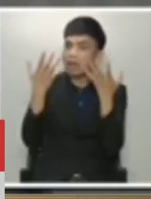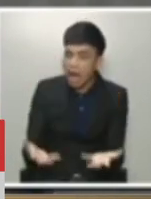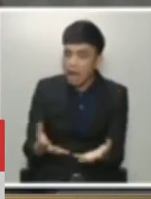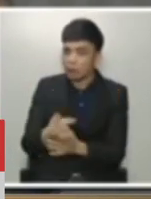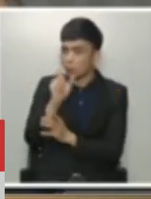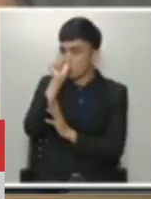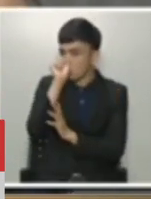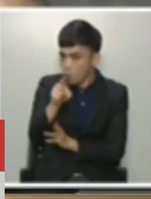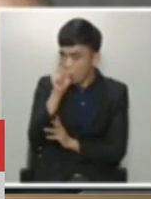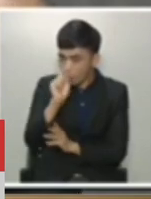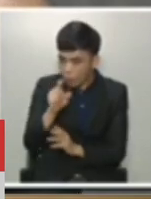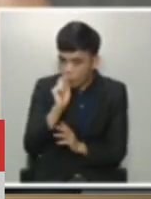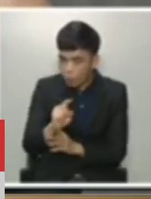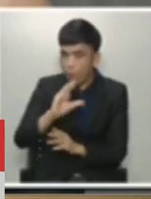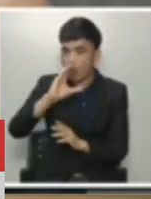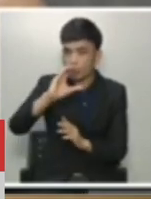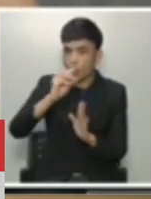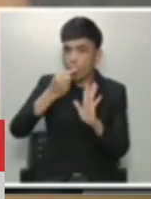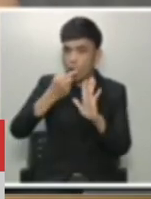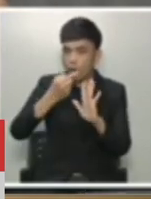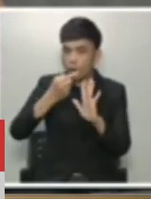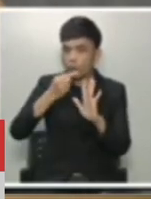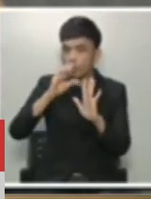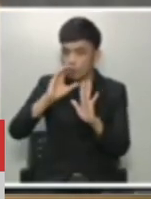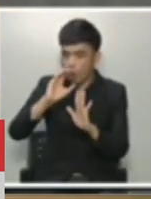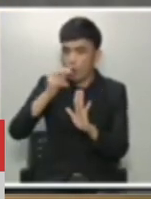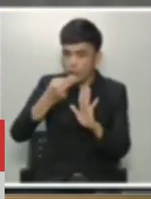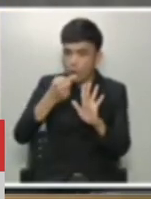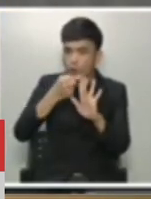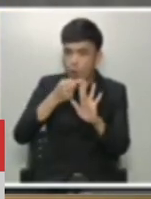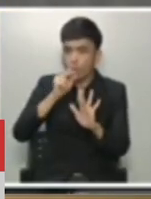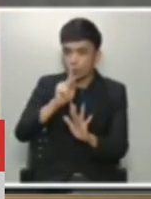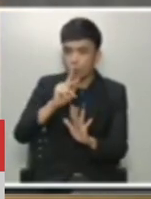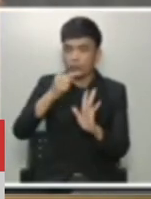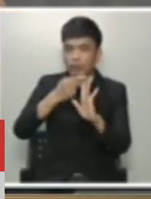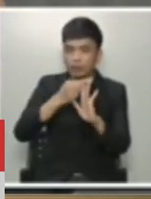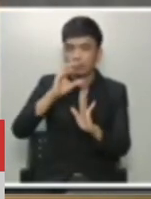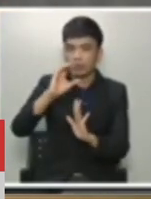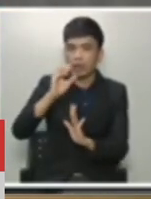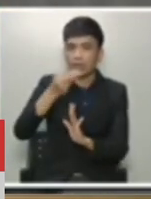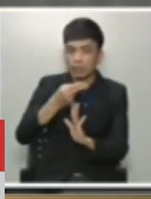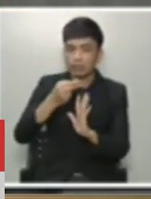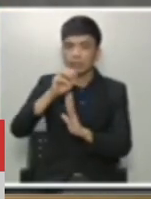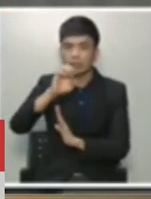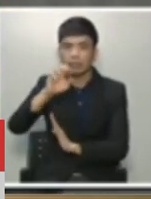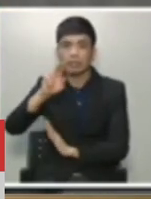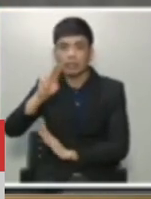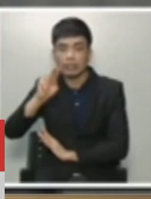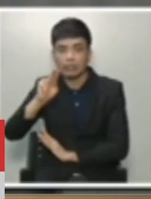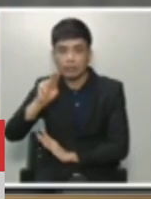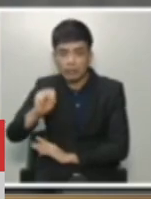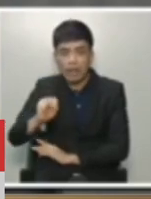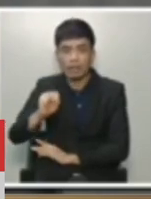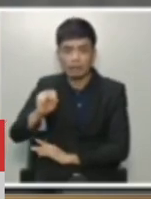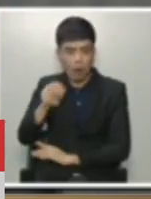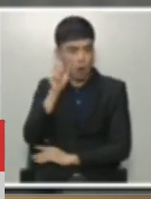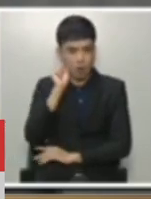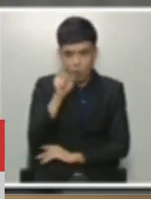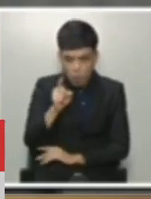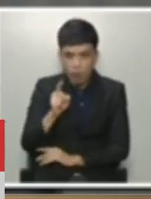ข้มต้องเข้มยังไงครับหลักการการบริหารในภาวะวิกฤตท่านประธ